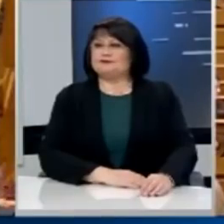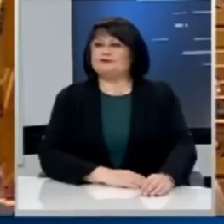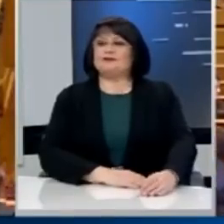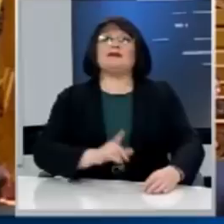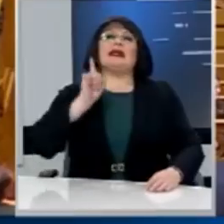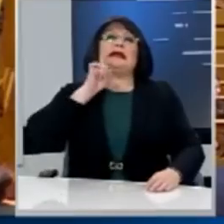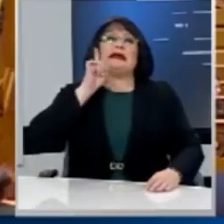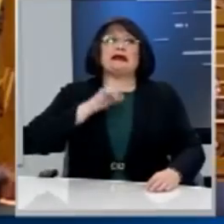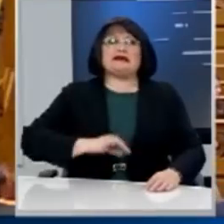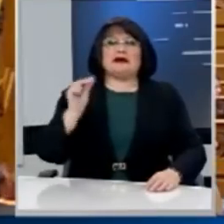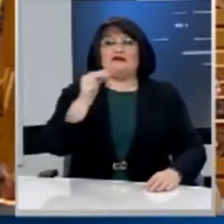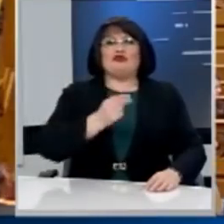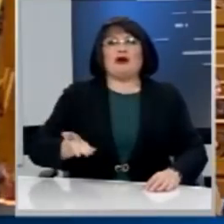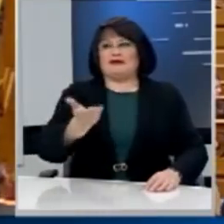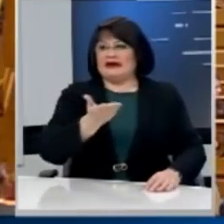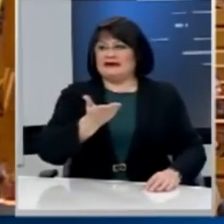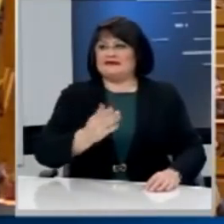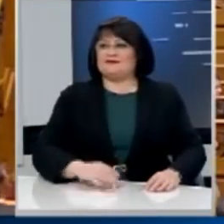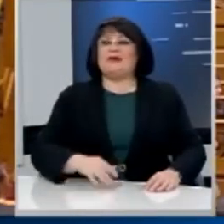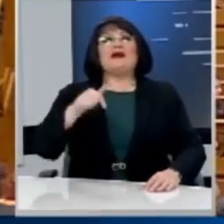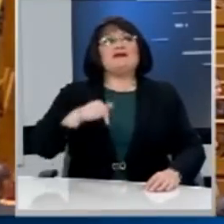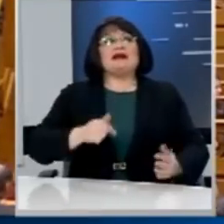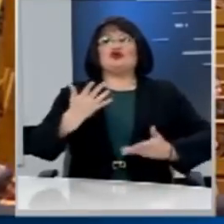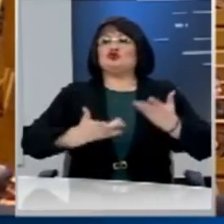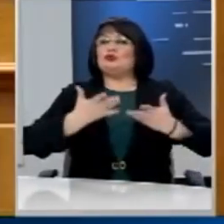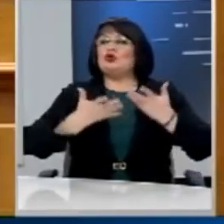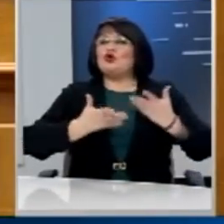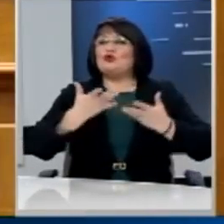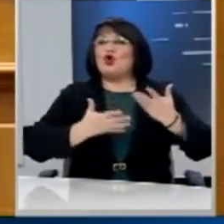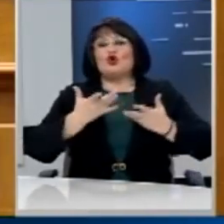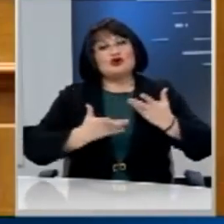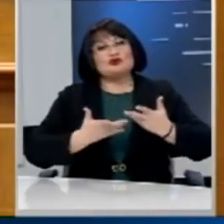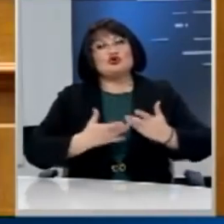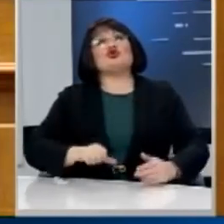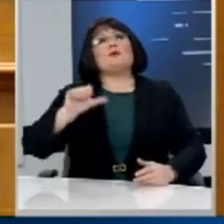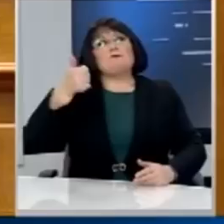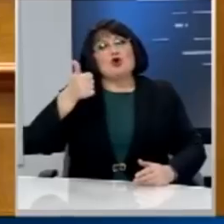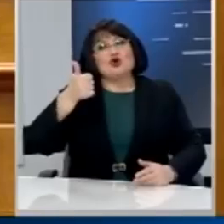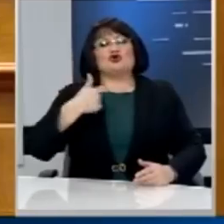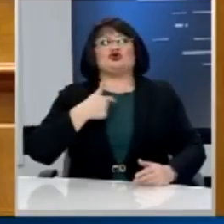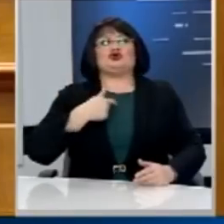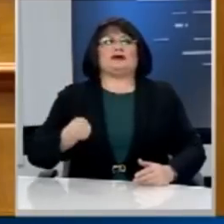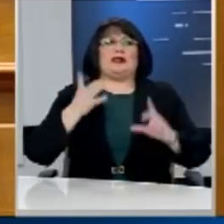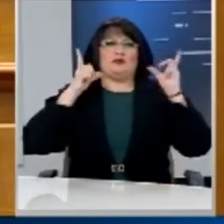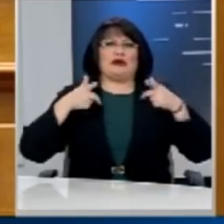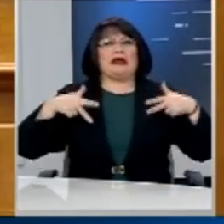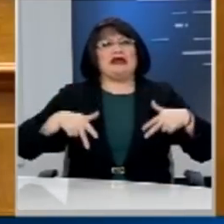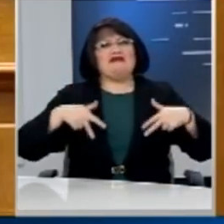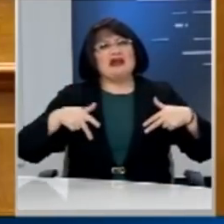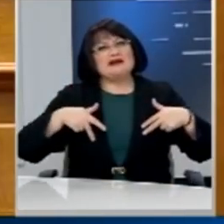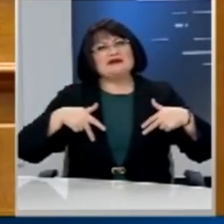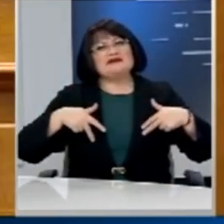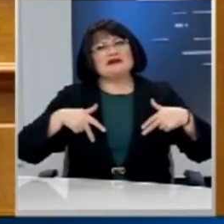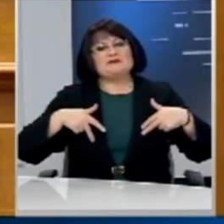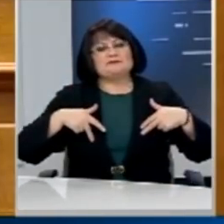Κυρίες και κύριοι βουλευτές, ο φετινός προϋπολογισμός, ο πρώτος της κυβέρνησης της Νέας Δημοκρατίας,